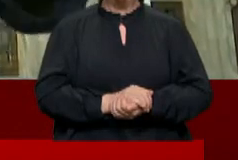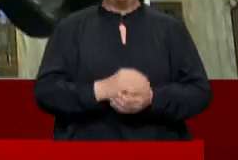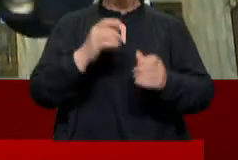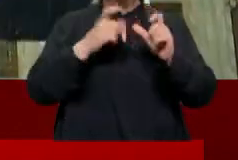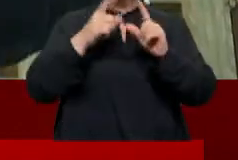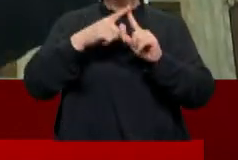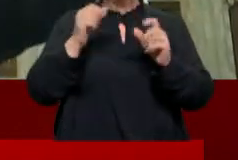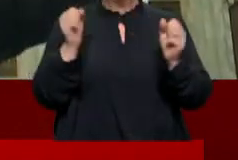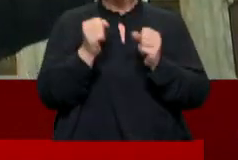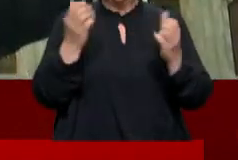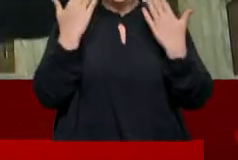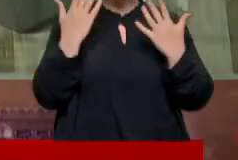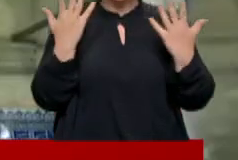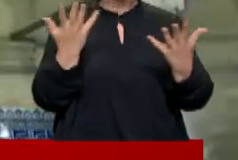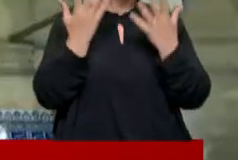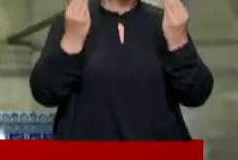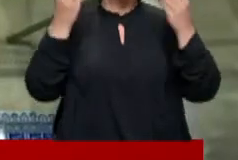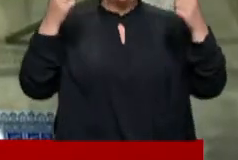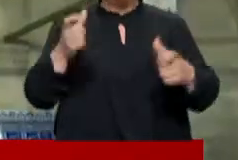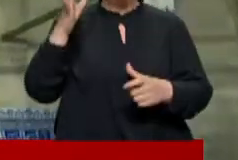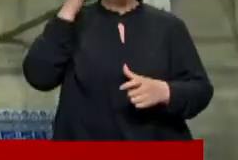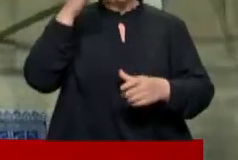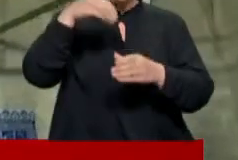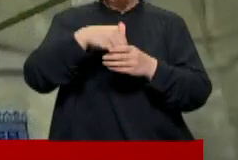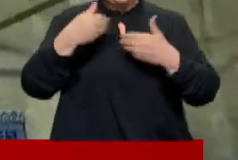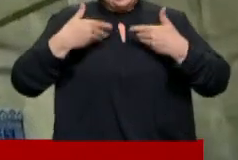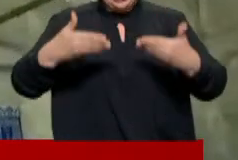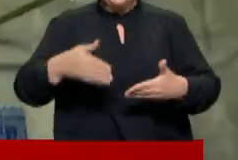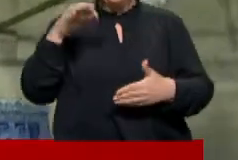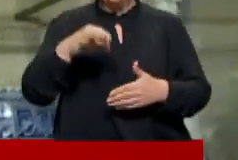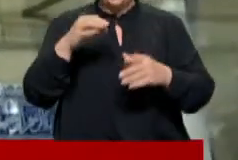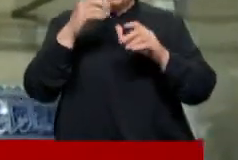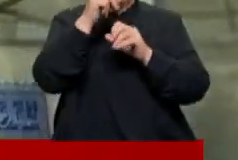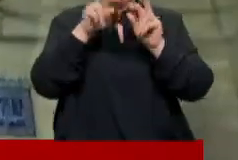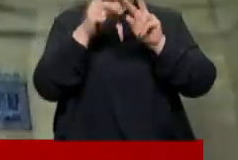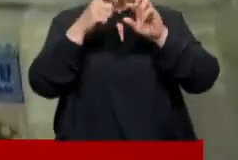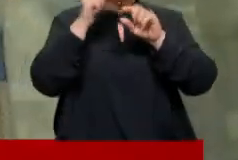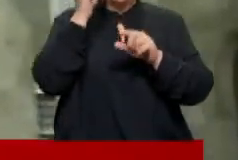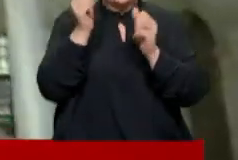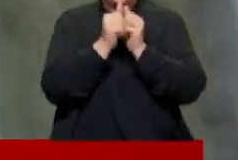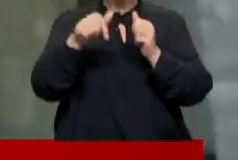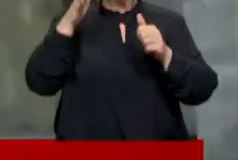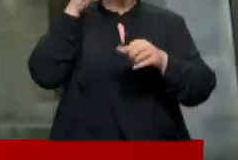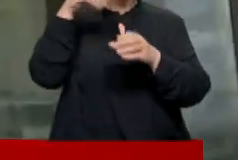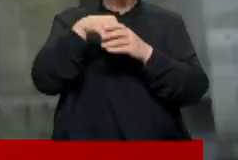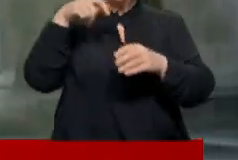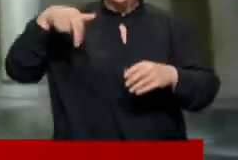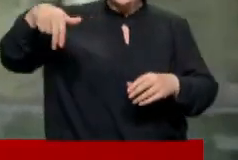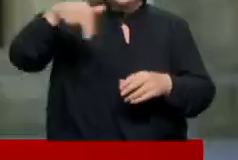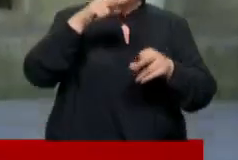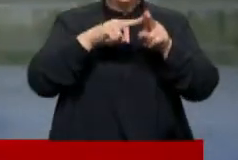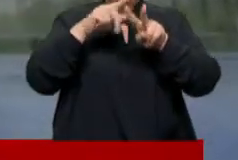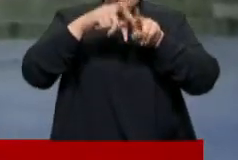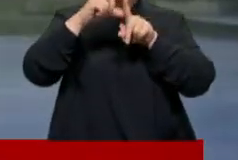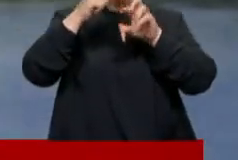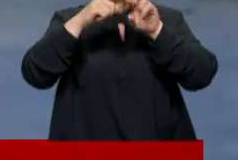Selçuk Tepeli soğuk bir havada ama çok güzel bir caminin içindeyiz. Şimdi Ömür Dikme ile birlikte bu caminin içinde yürüyelim. Burası